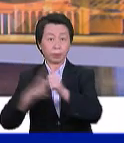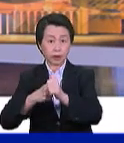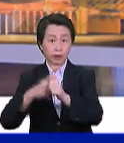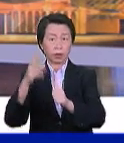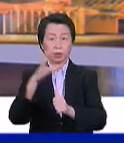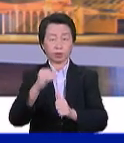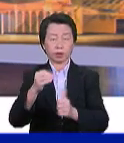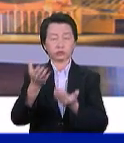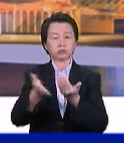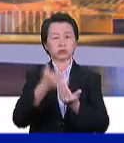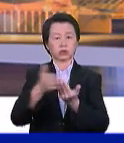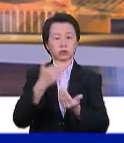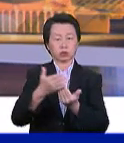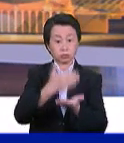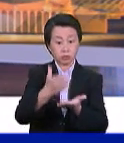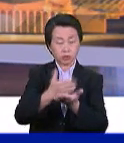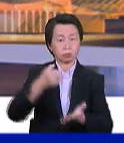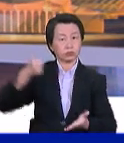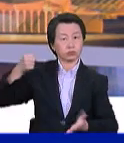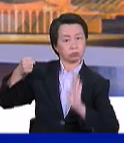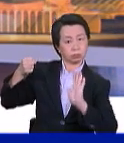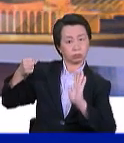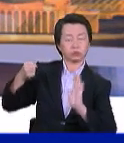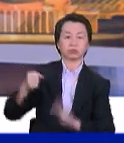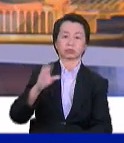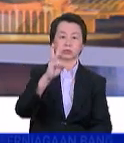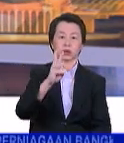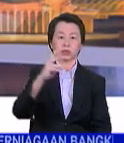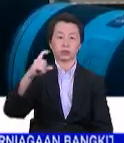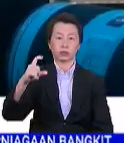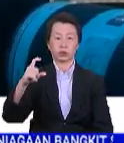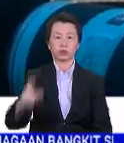berserta kemudahan moratorium sehingga 6 bulan.